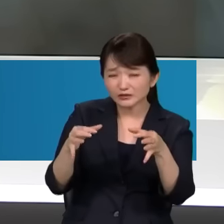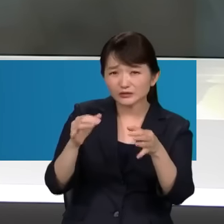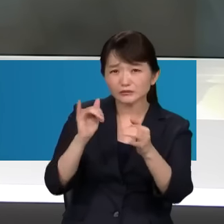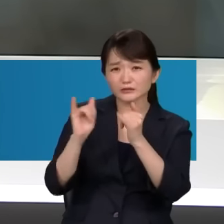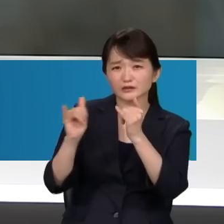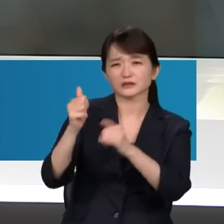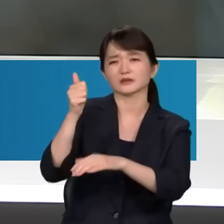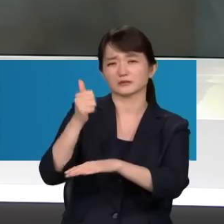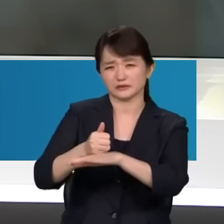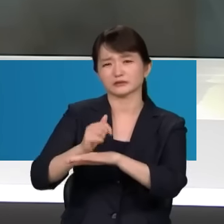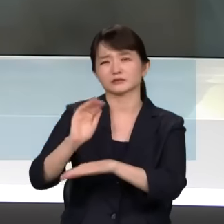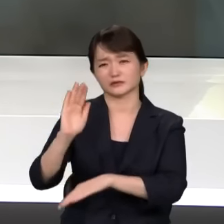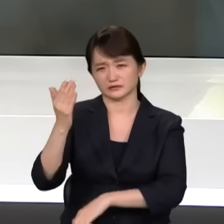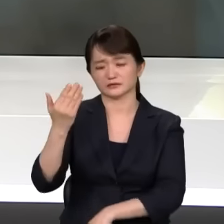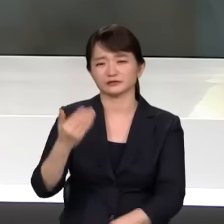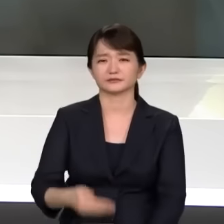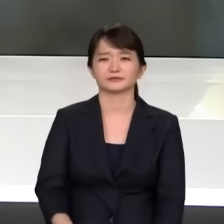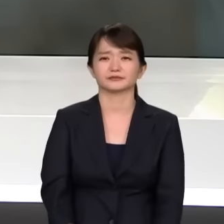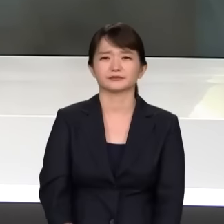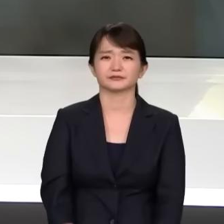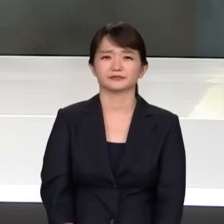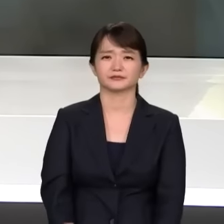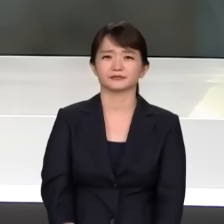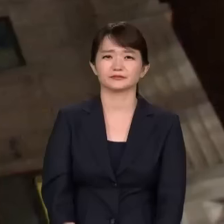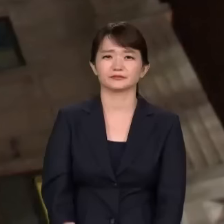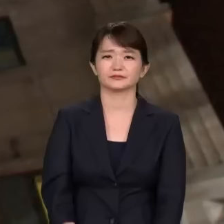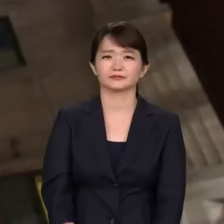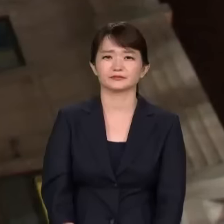정말 마지막이 됐습니다. 임예은 기자입니다.